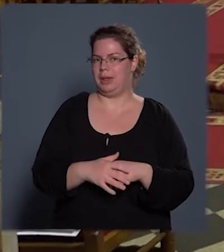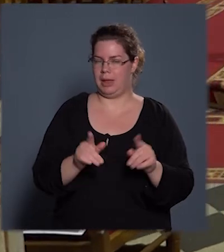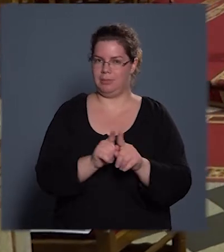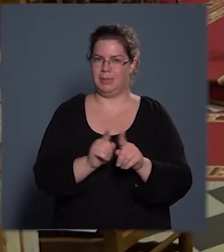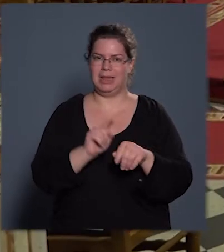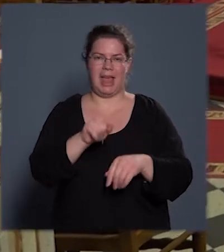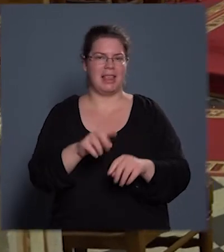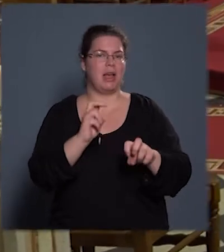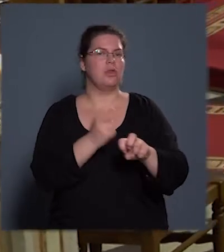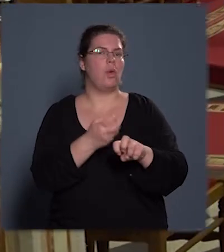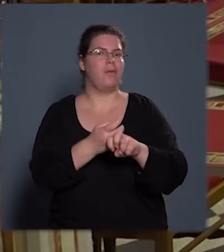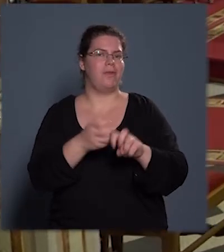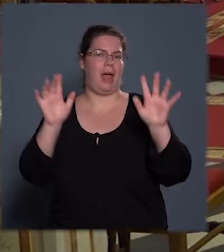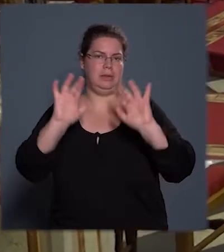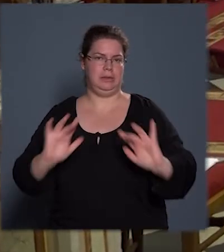az üvegdíszek.